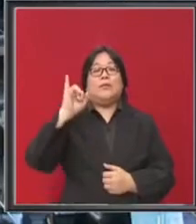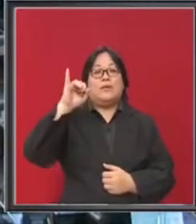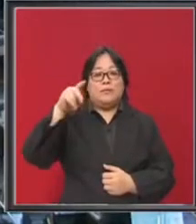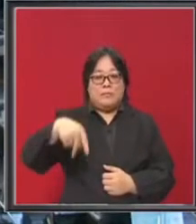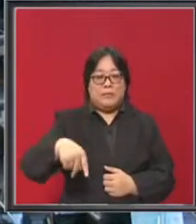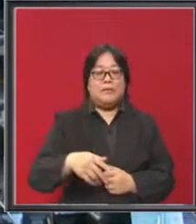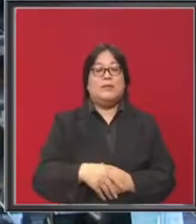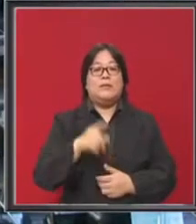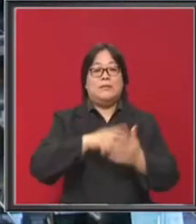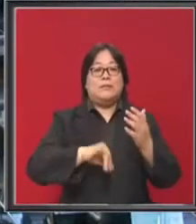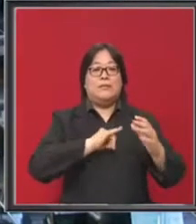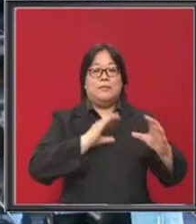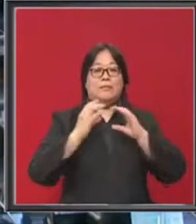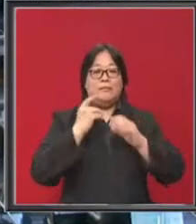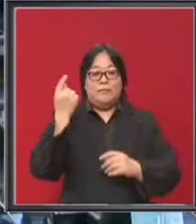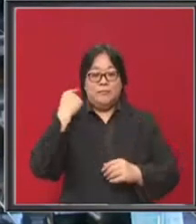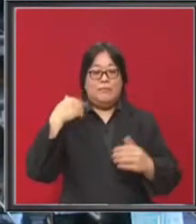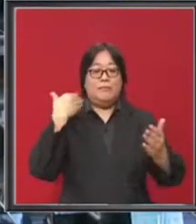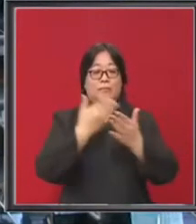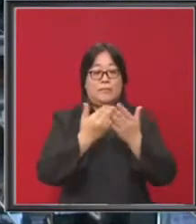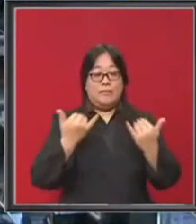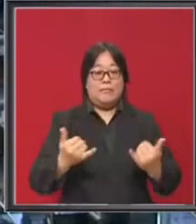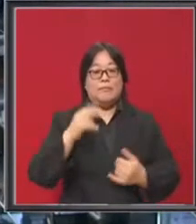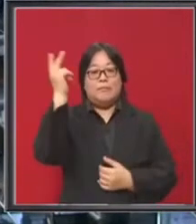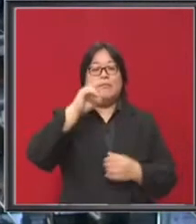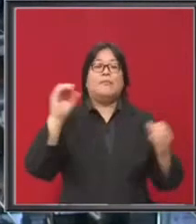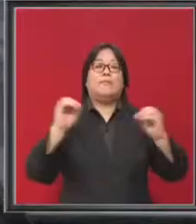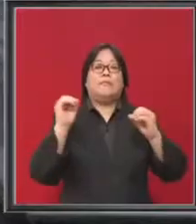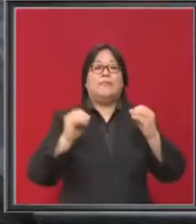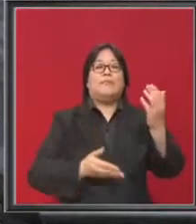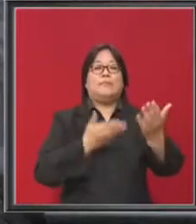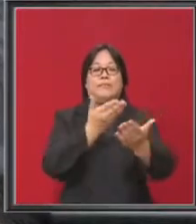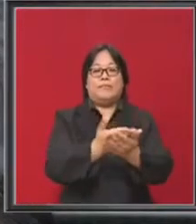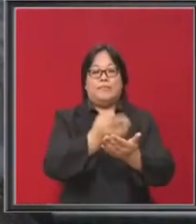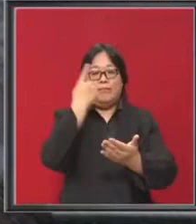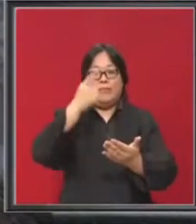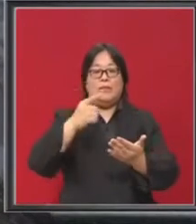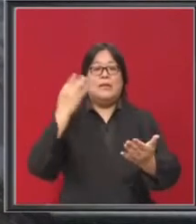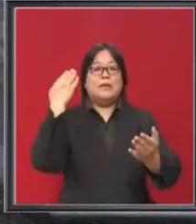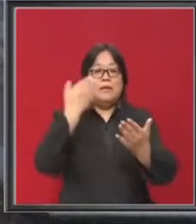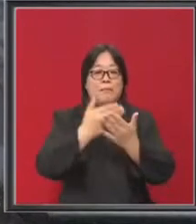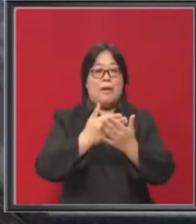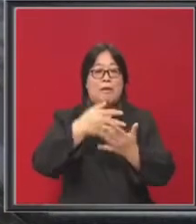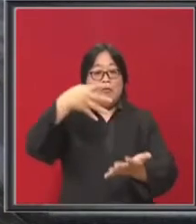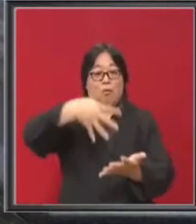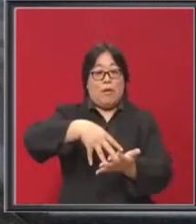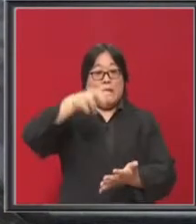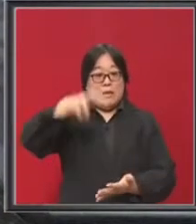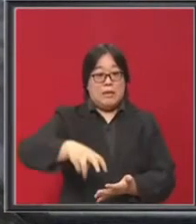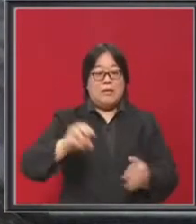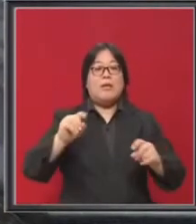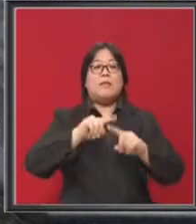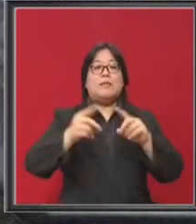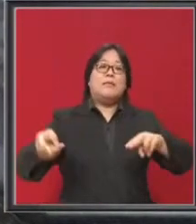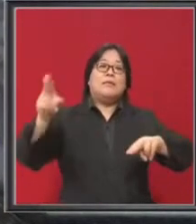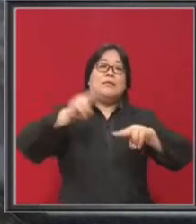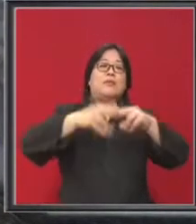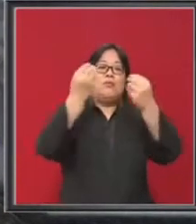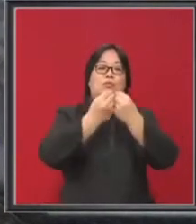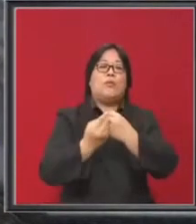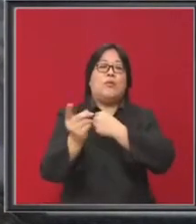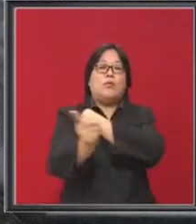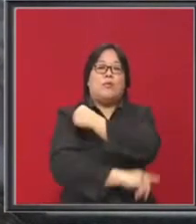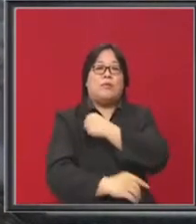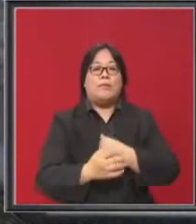betul sebagaimana yang saya maklum ke terhingga sekali Kementerian Tidak bercadang untuk sampai tahap meditril tetapi meningkatkan kadar hukuman